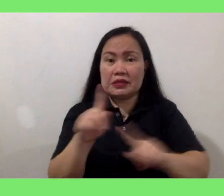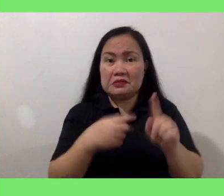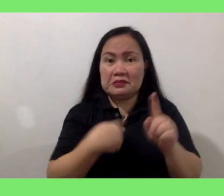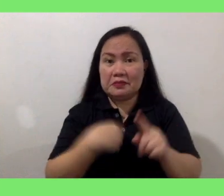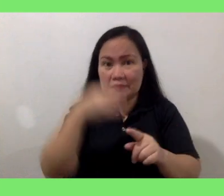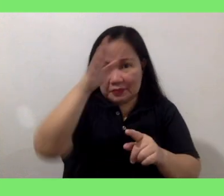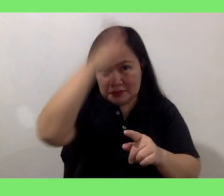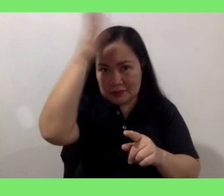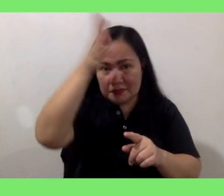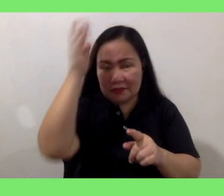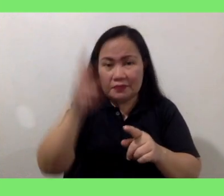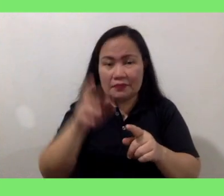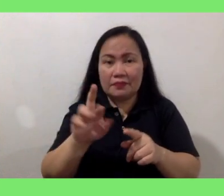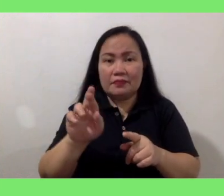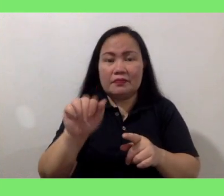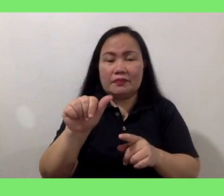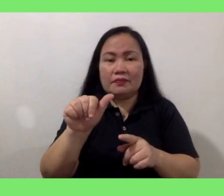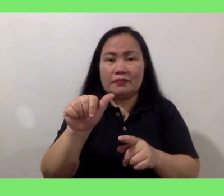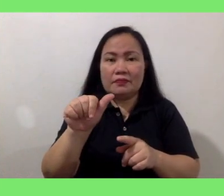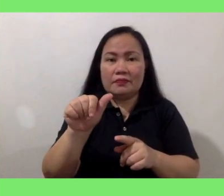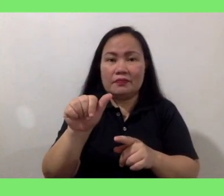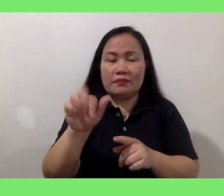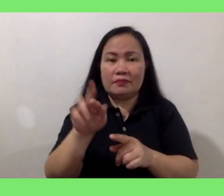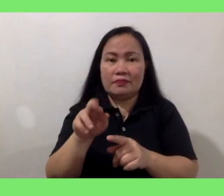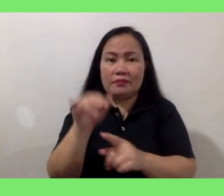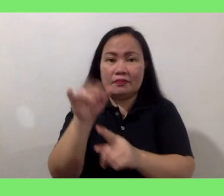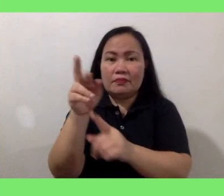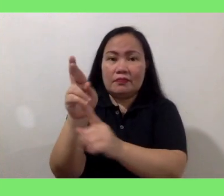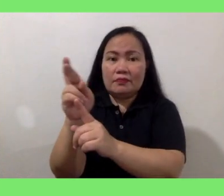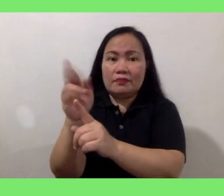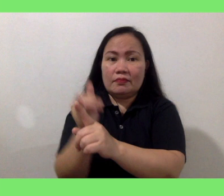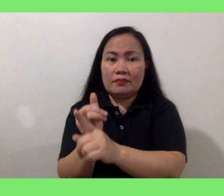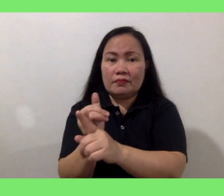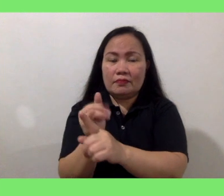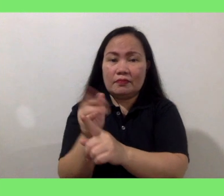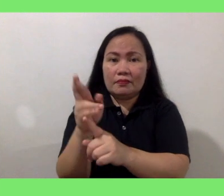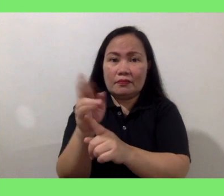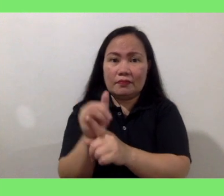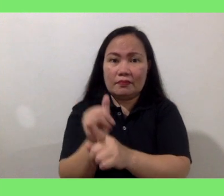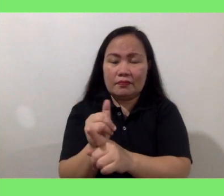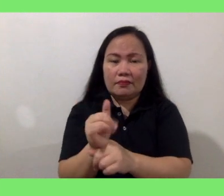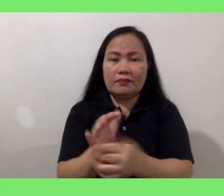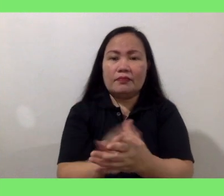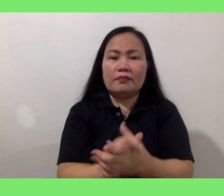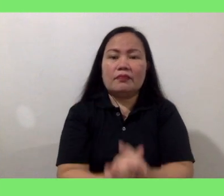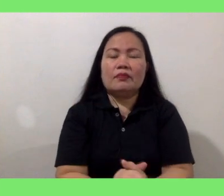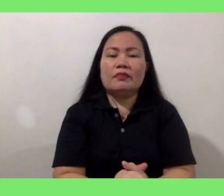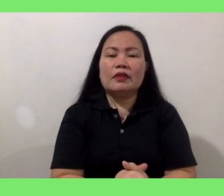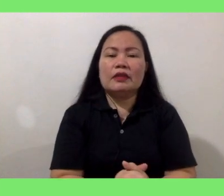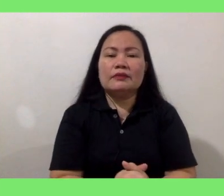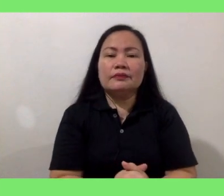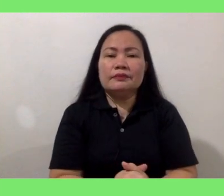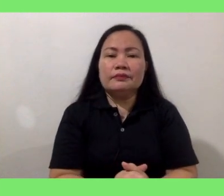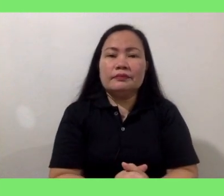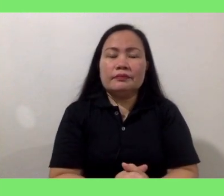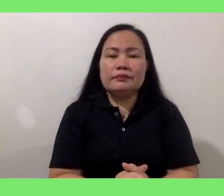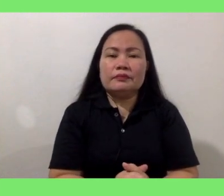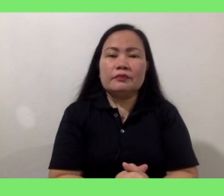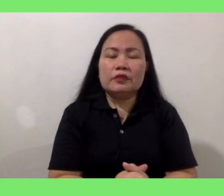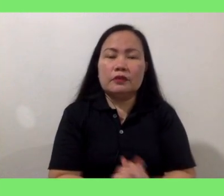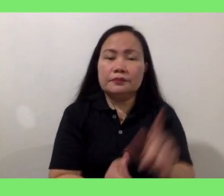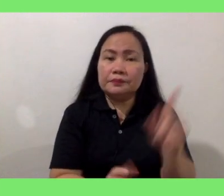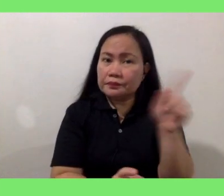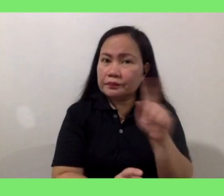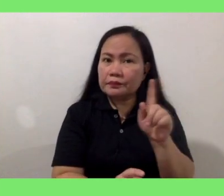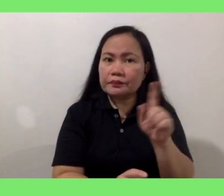din. Endpoint muna bago yung infinite direction. So, sabi ko nga, ang symbol po ng ating mga subsets ay